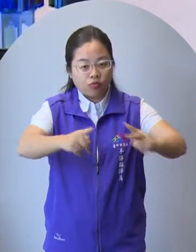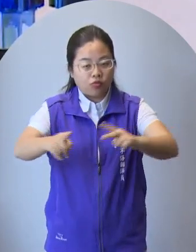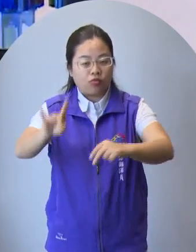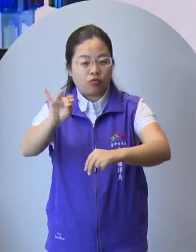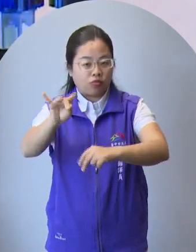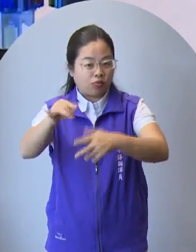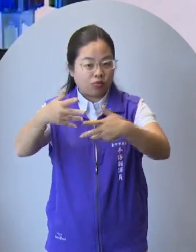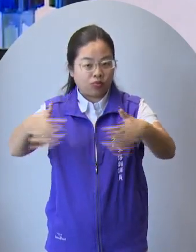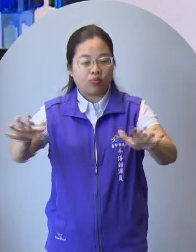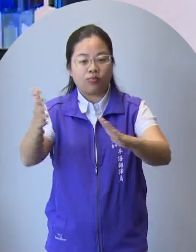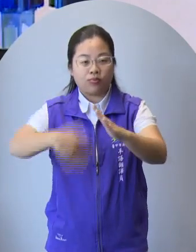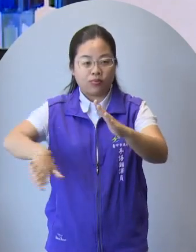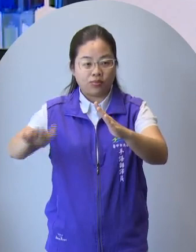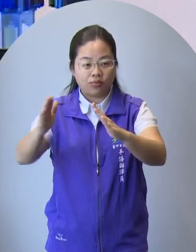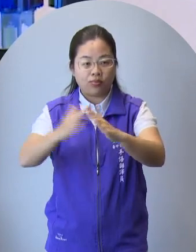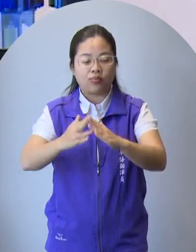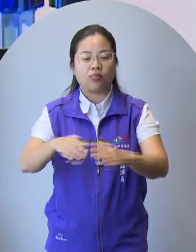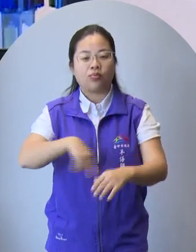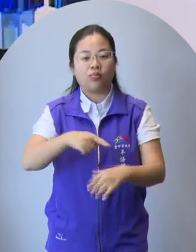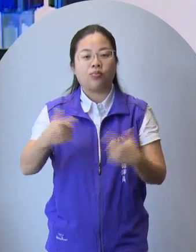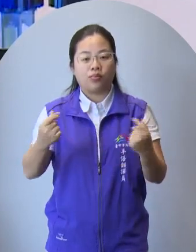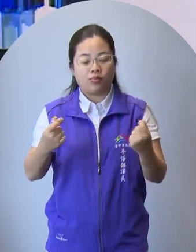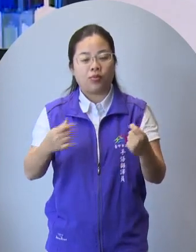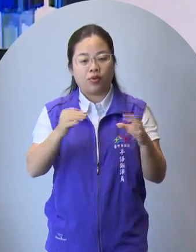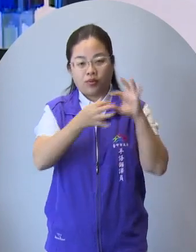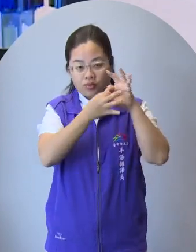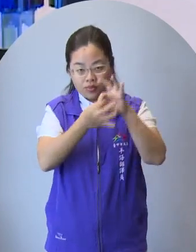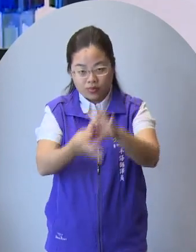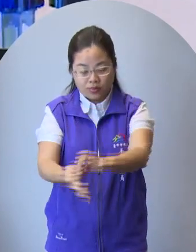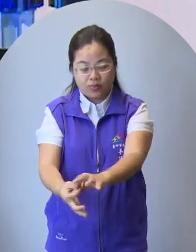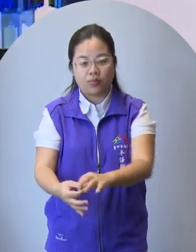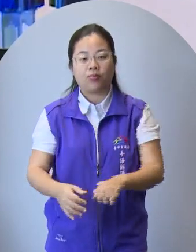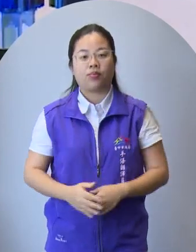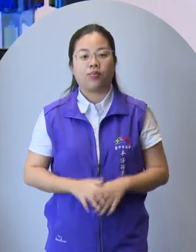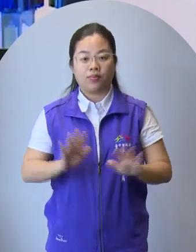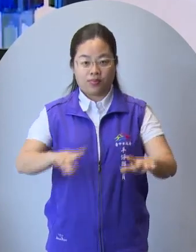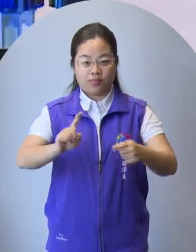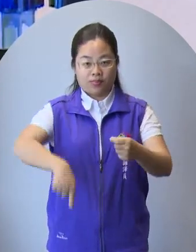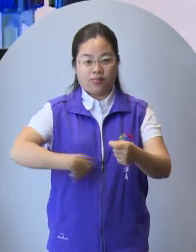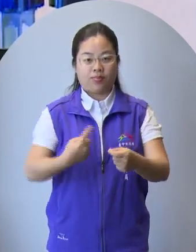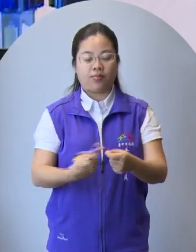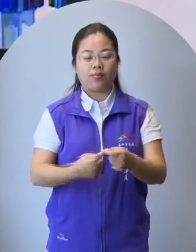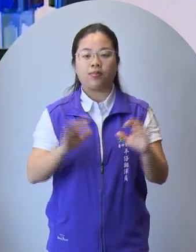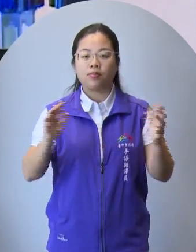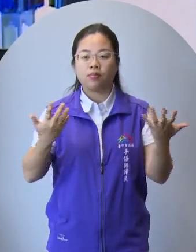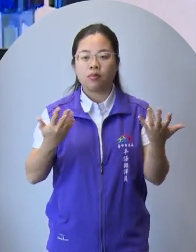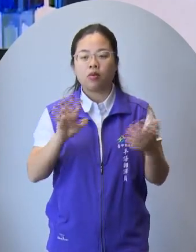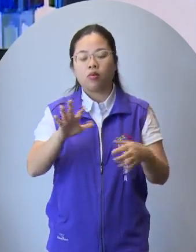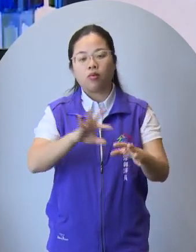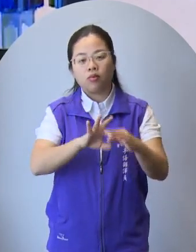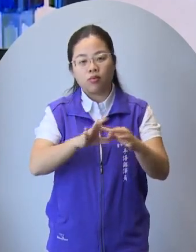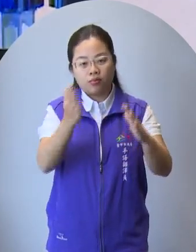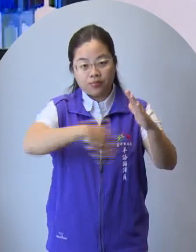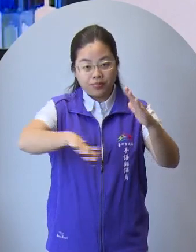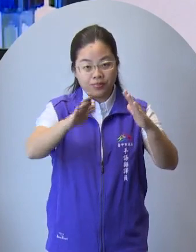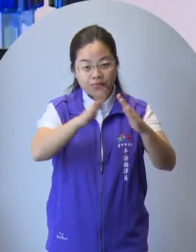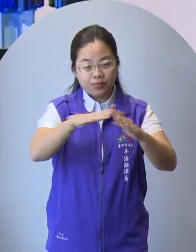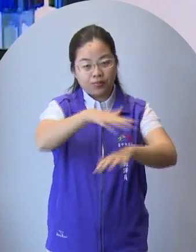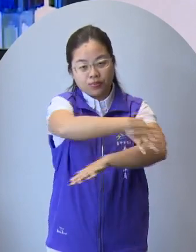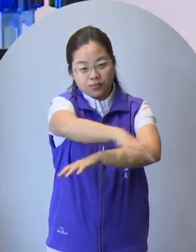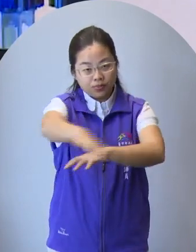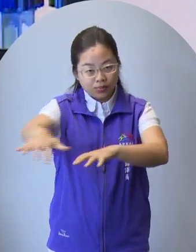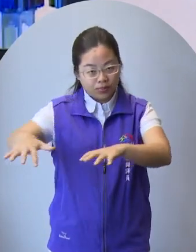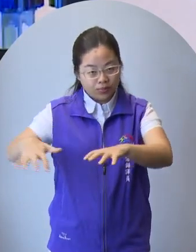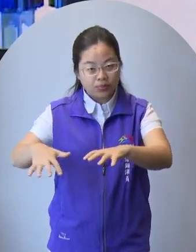所，这几年又改善了近百所，我们还会继续推进。所以今年度预计有关于校园周